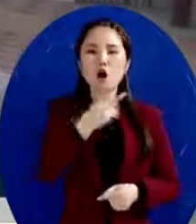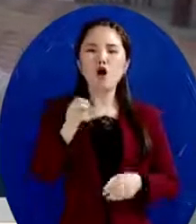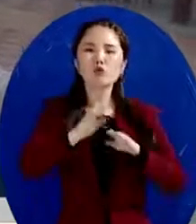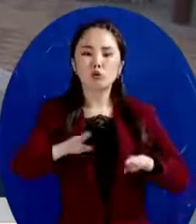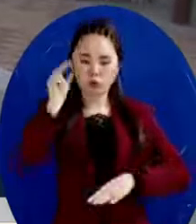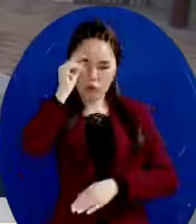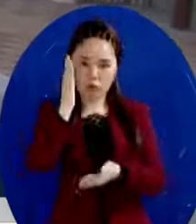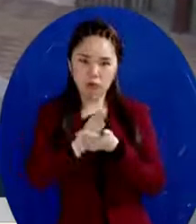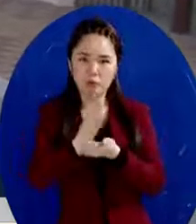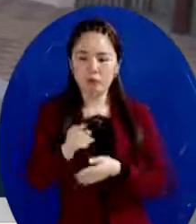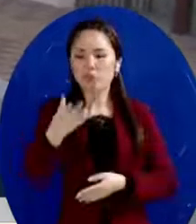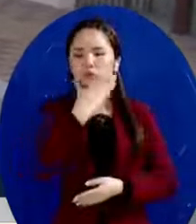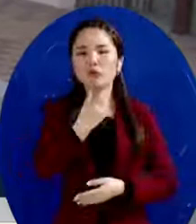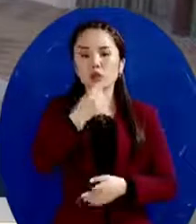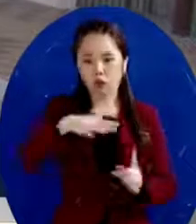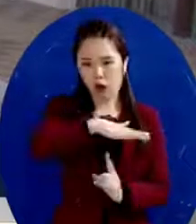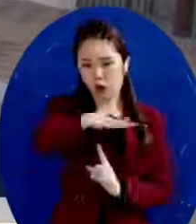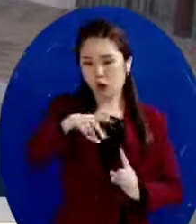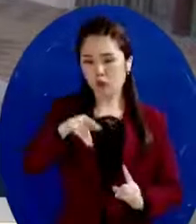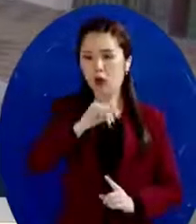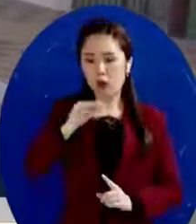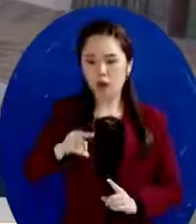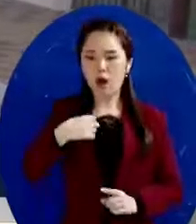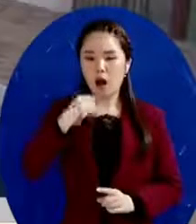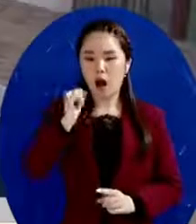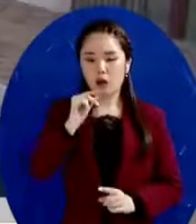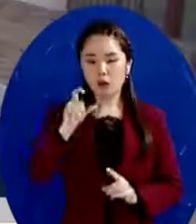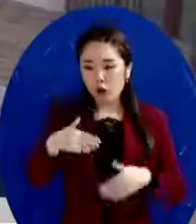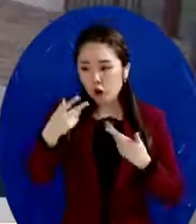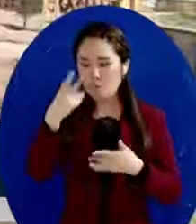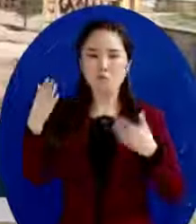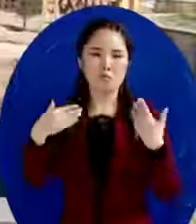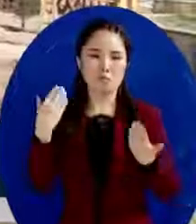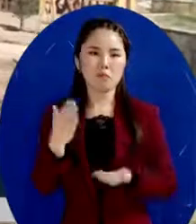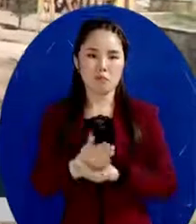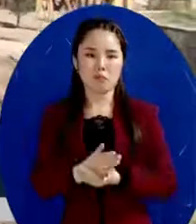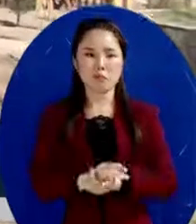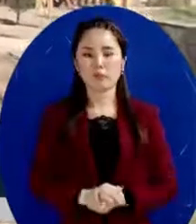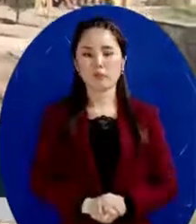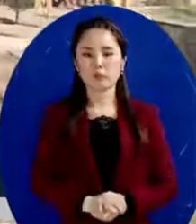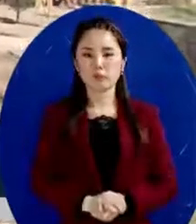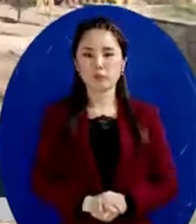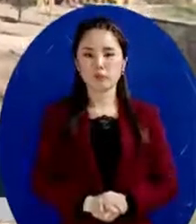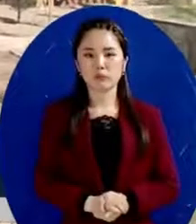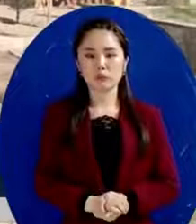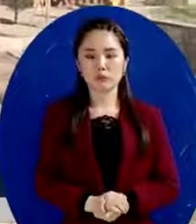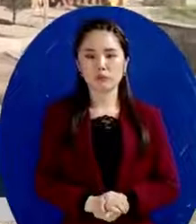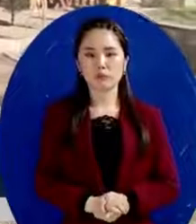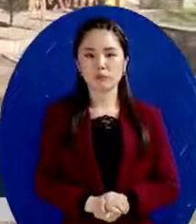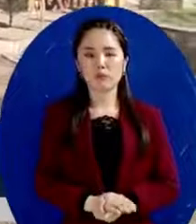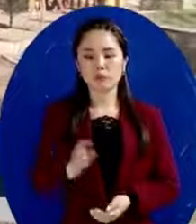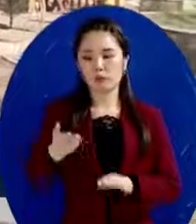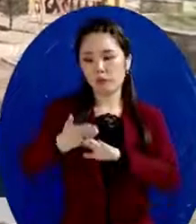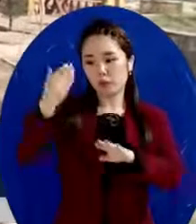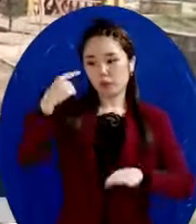хүүхэд хичээлдэг. Маш тохлог. Тэгээ ийм сургуульд одоо очицыг өгсөндө бол маш баяртай байдаг. Тийм учраас ер нь бус өмнөх